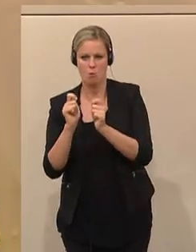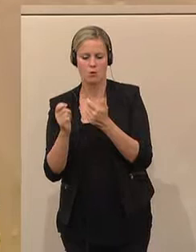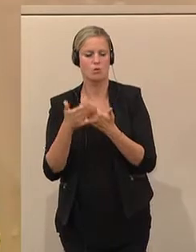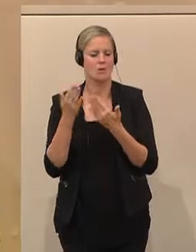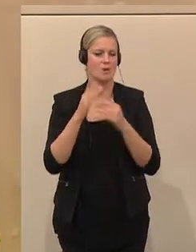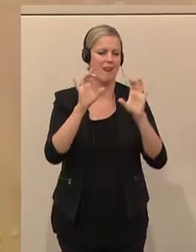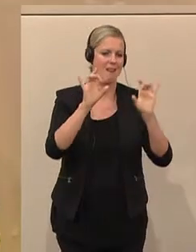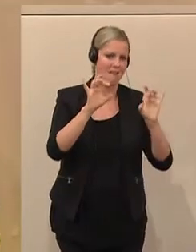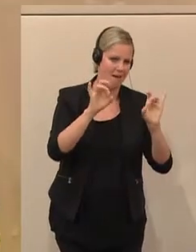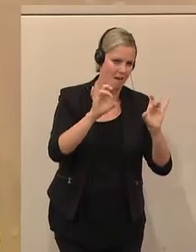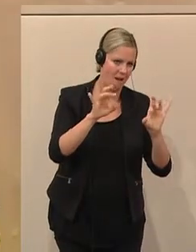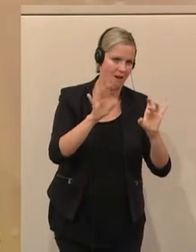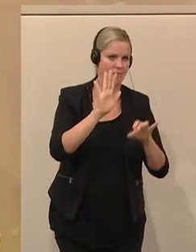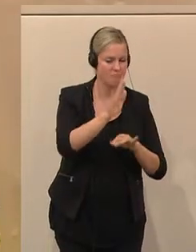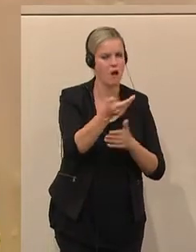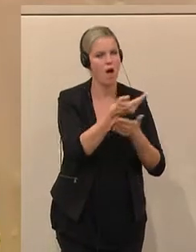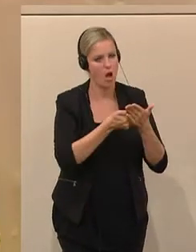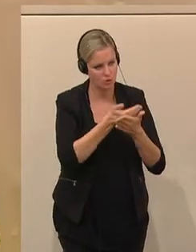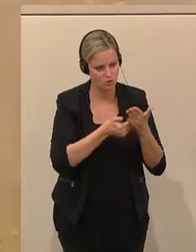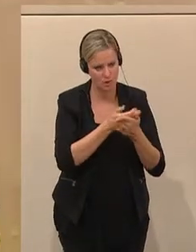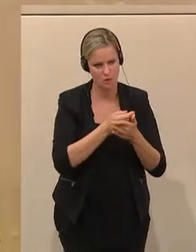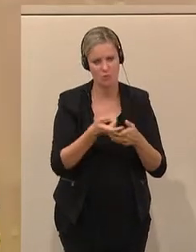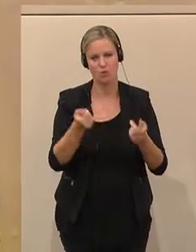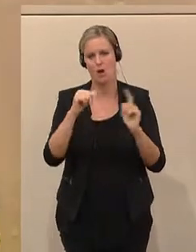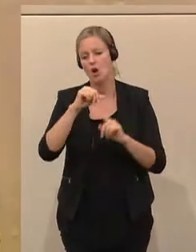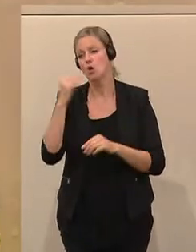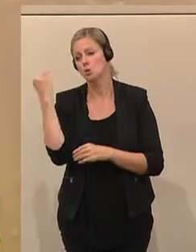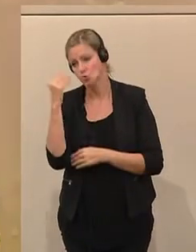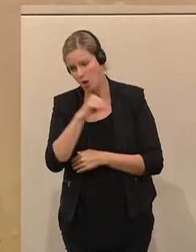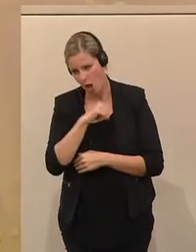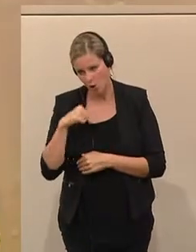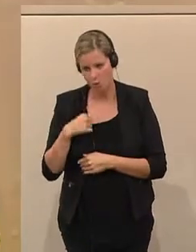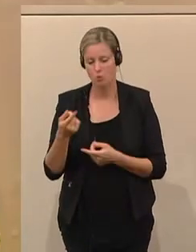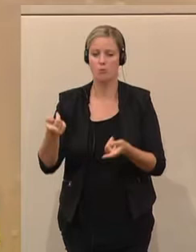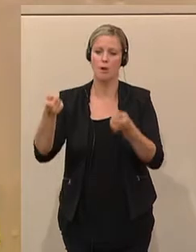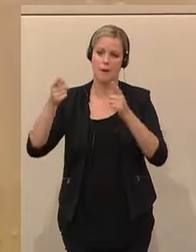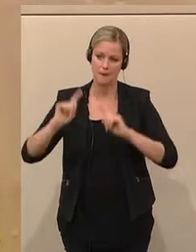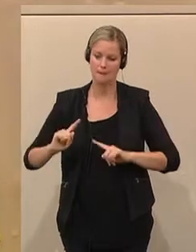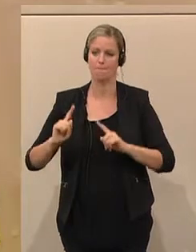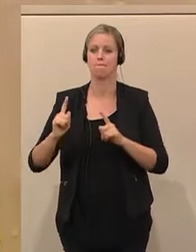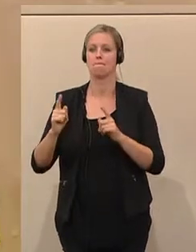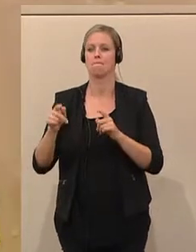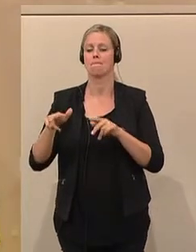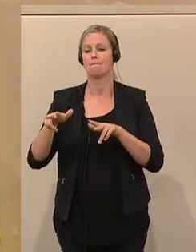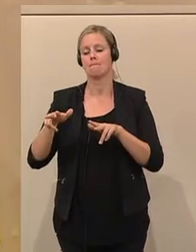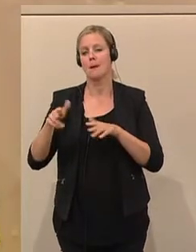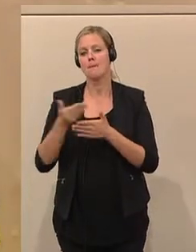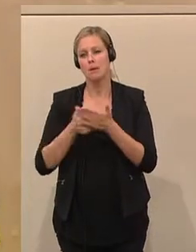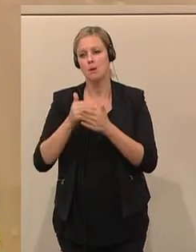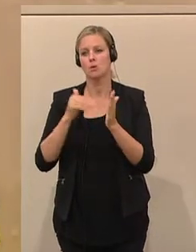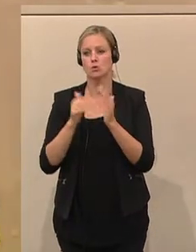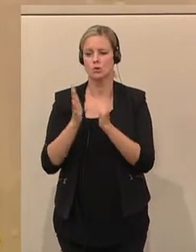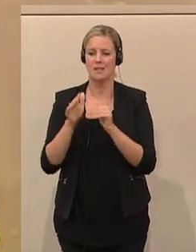der Lehrerinnen und Lehrer, sei es jetzt bei der Autonomie der Schulen, sei es in der Struktur und Verwaltung des